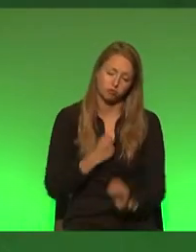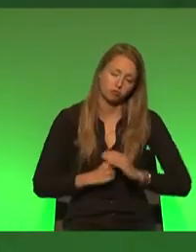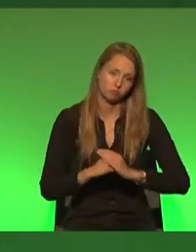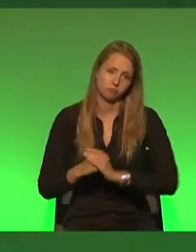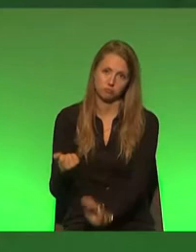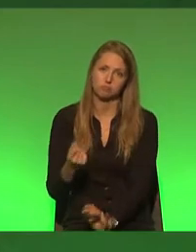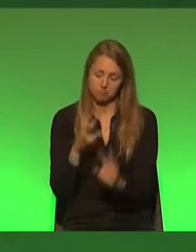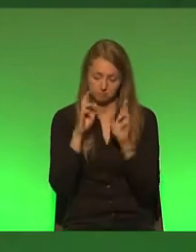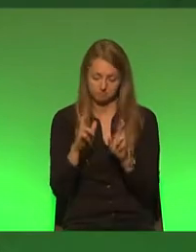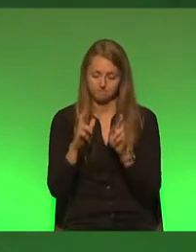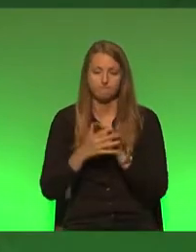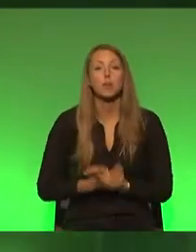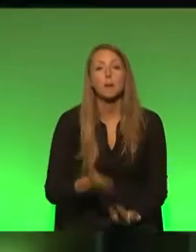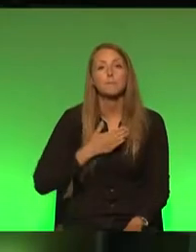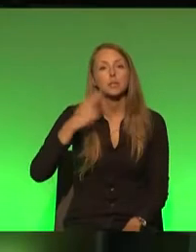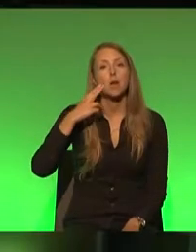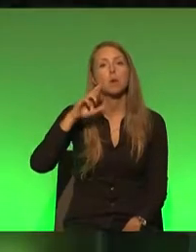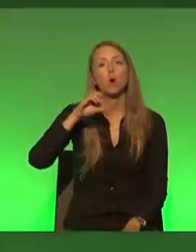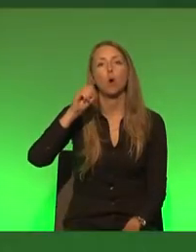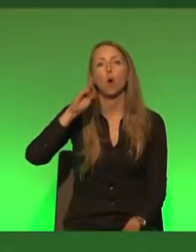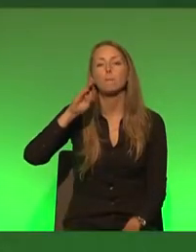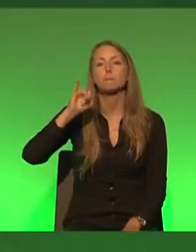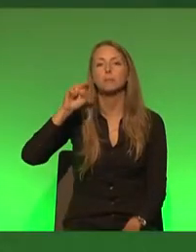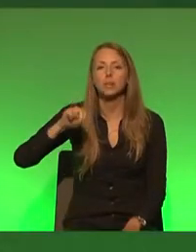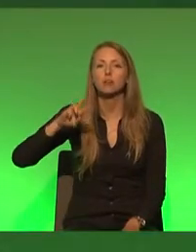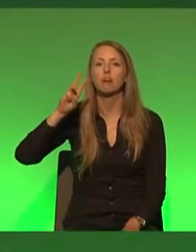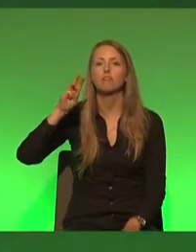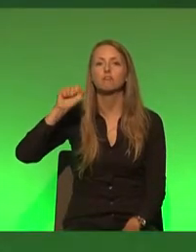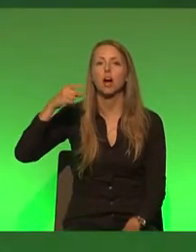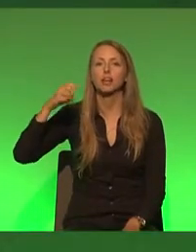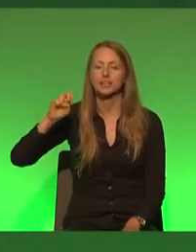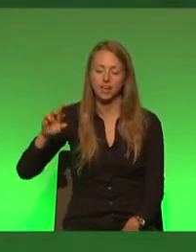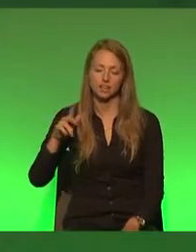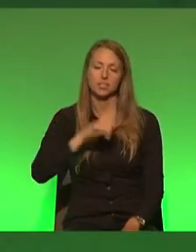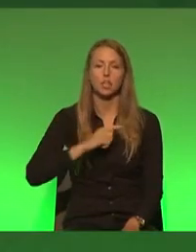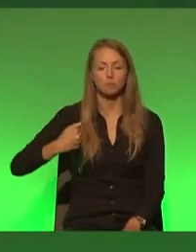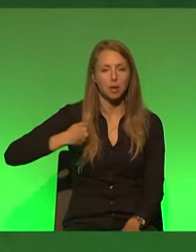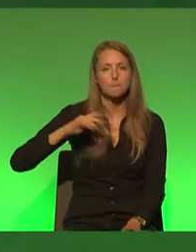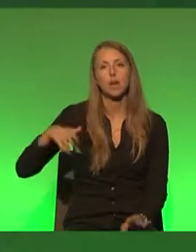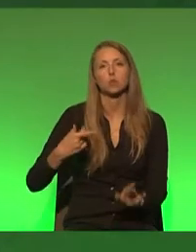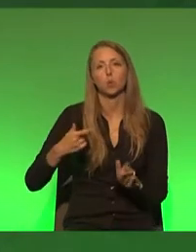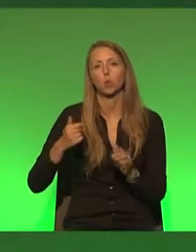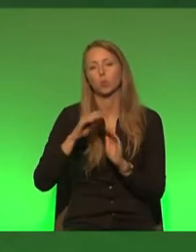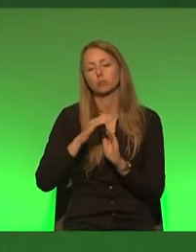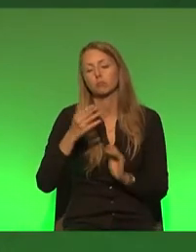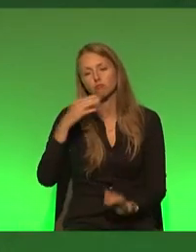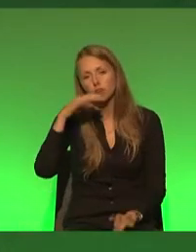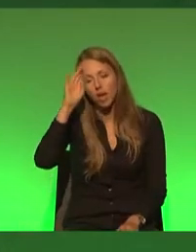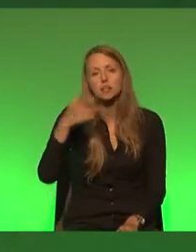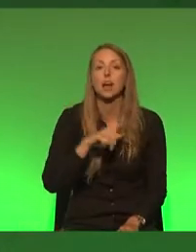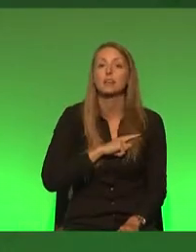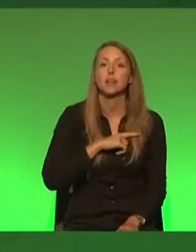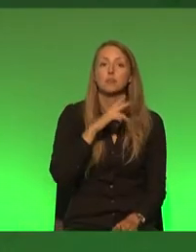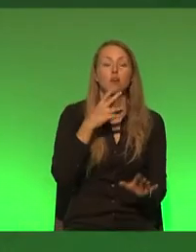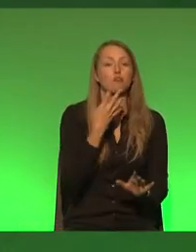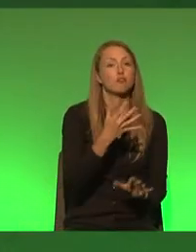ist Robin Wagner. Ich bin Ehemann und Vater, komme vom Land in OWL, habe 4 Katzen, 5 Schafe, arbeite als Richter